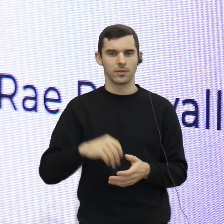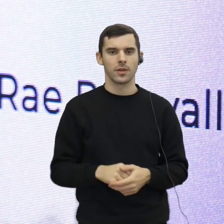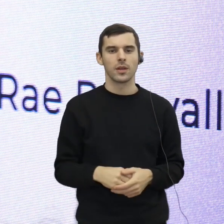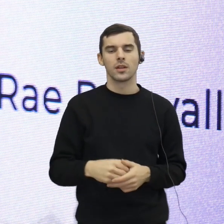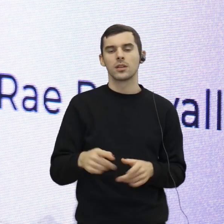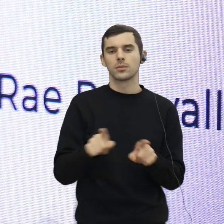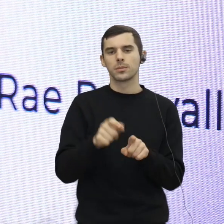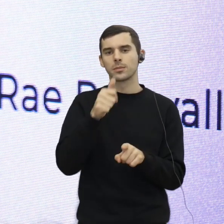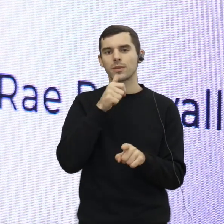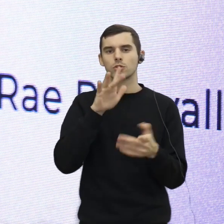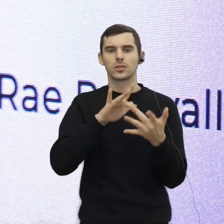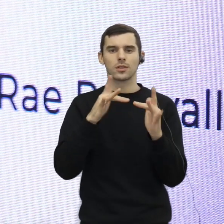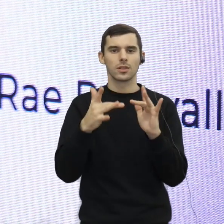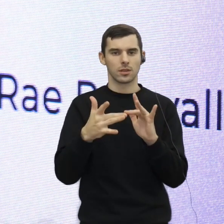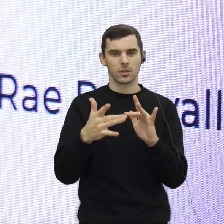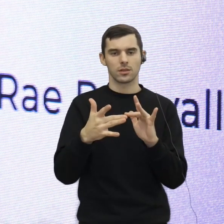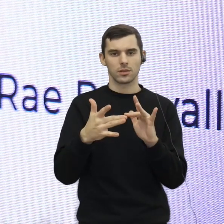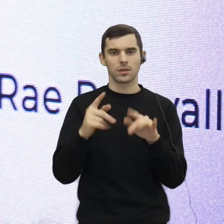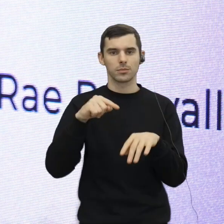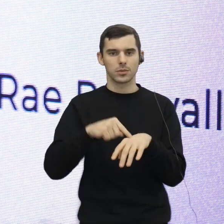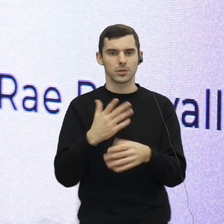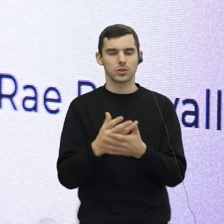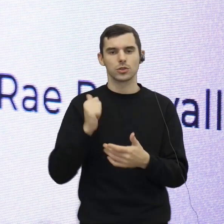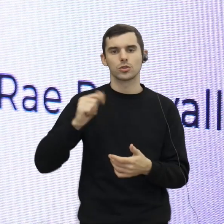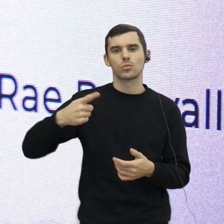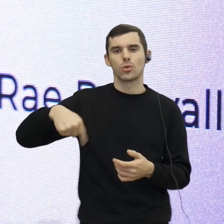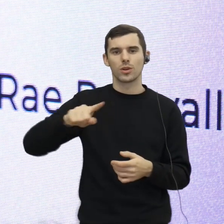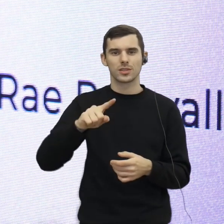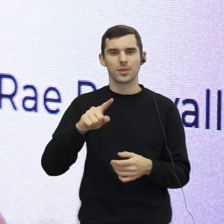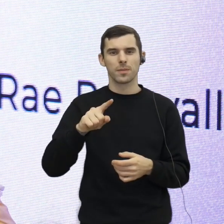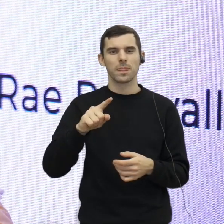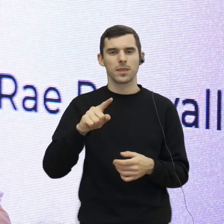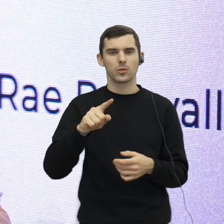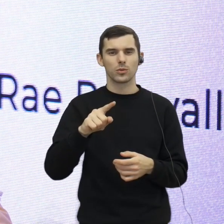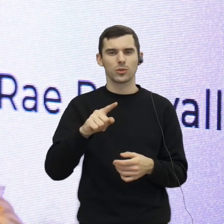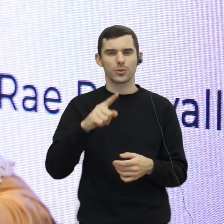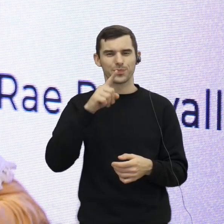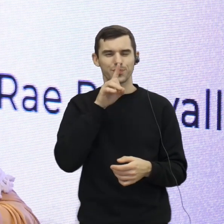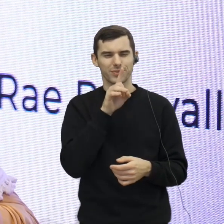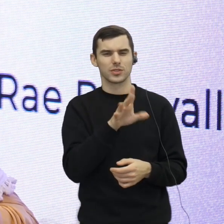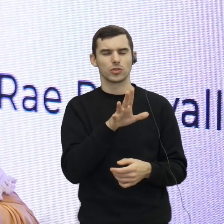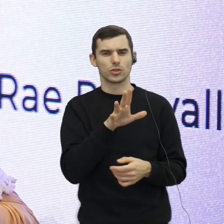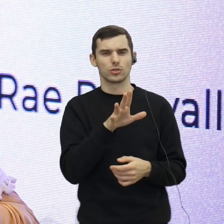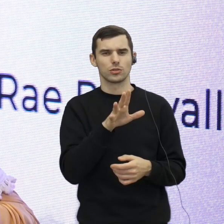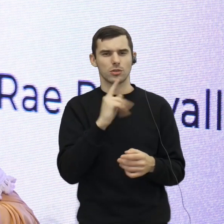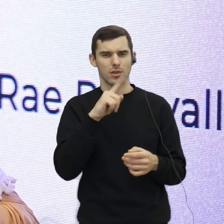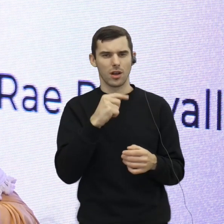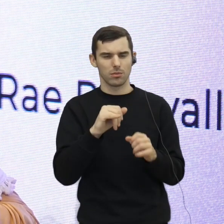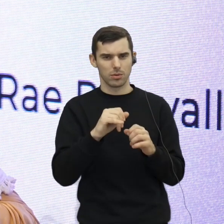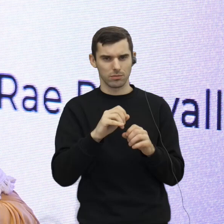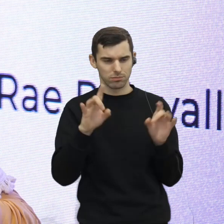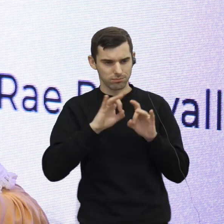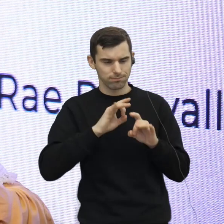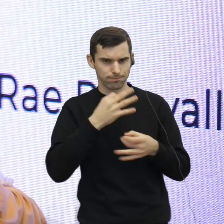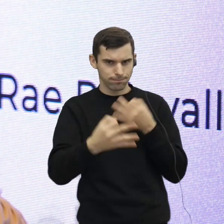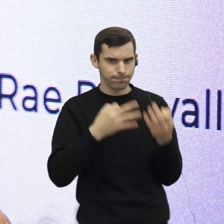irgi kartais atrodo, kad žmonės, kurie internete skleidžia neapykantos kalbą, na turbūt jie gyvai taip